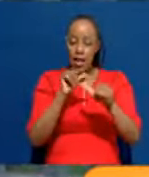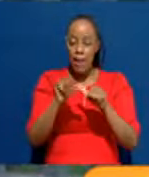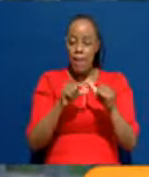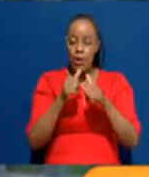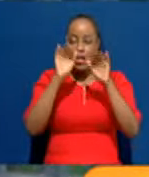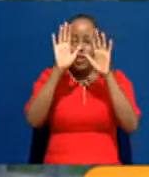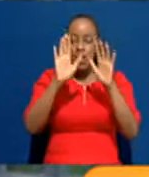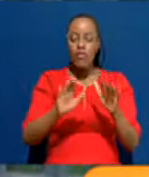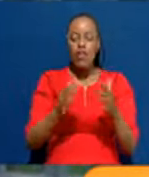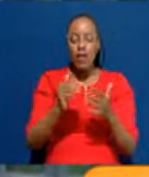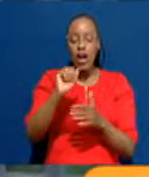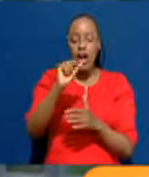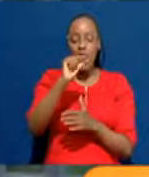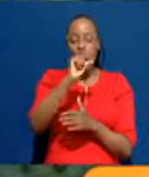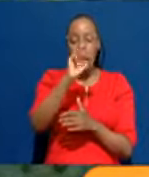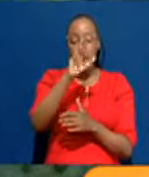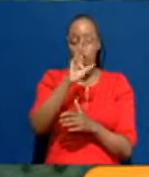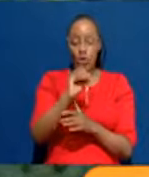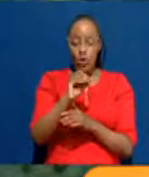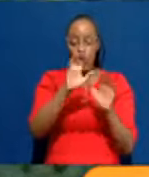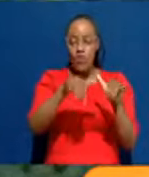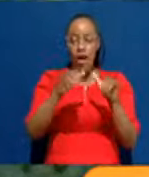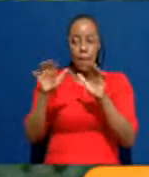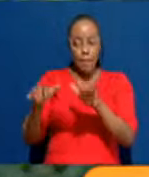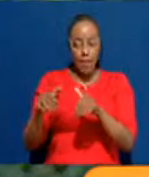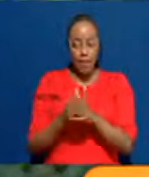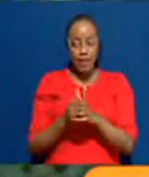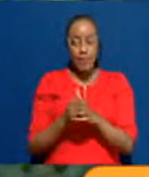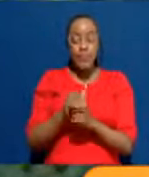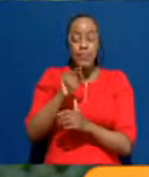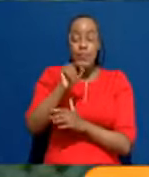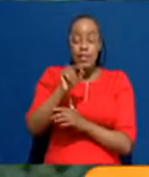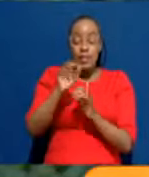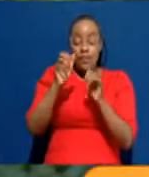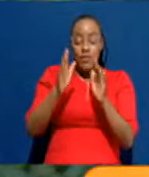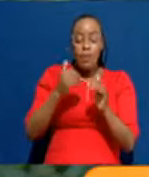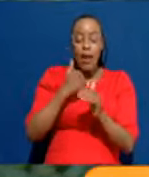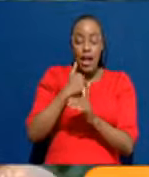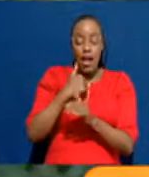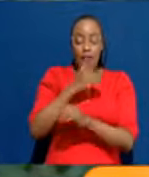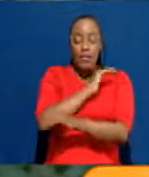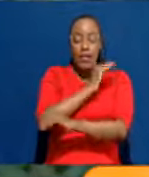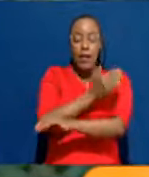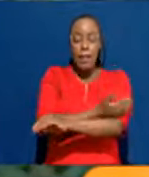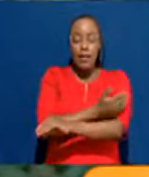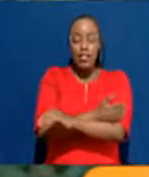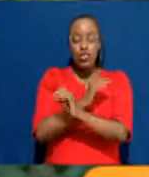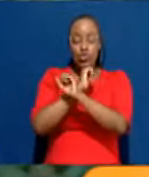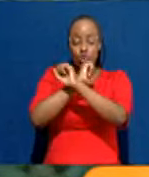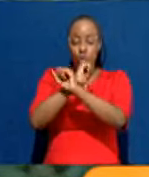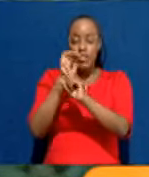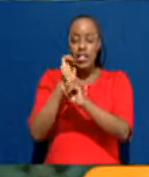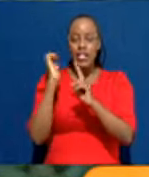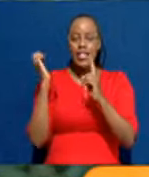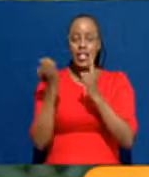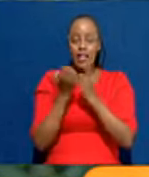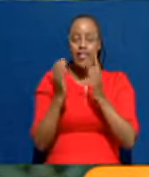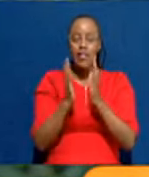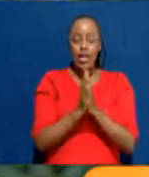wa agroekolojia. Kulima atakuwa na uwezo wa kuhifadhi mazingira na vile